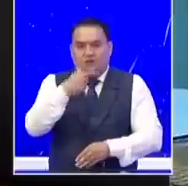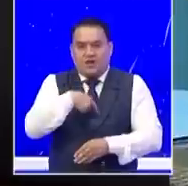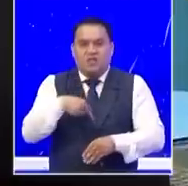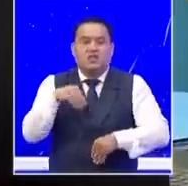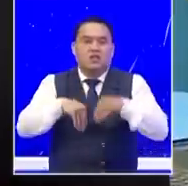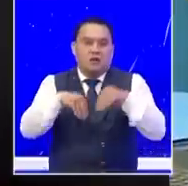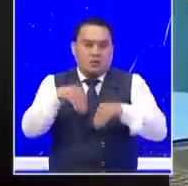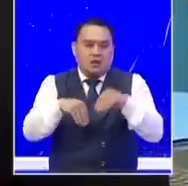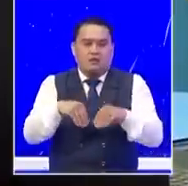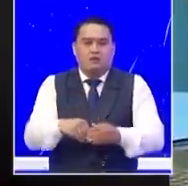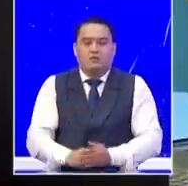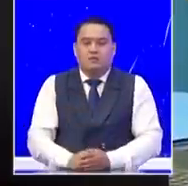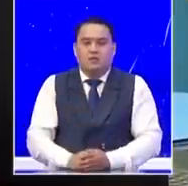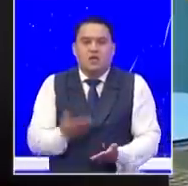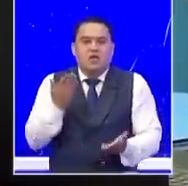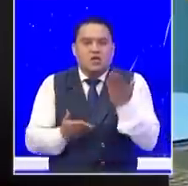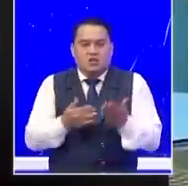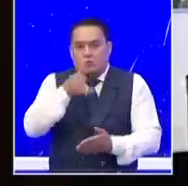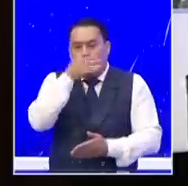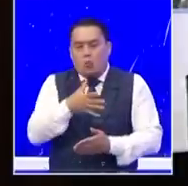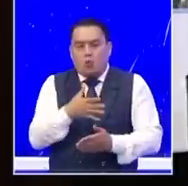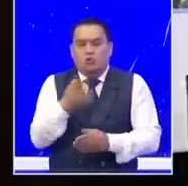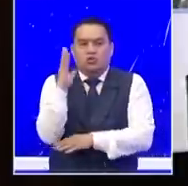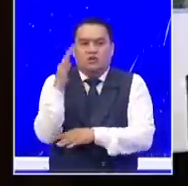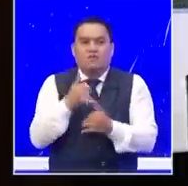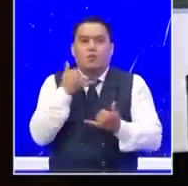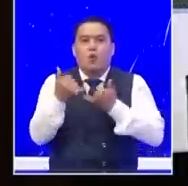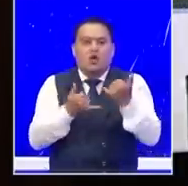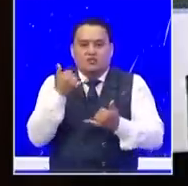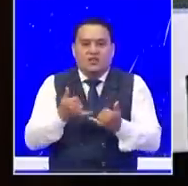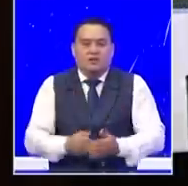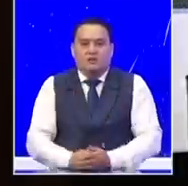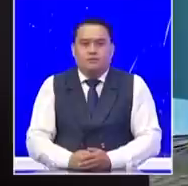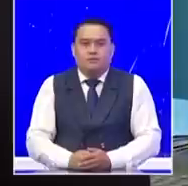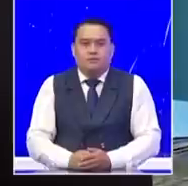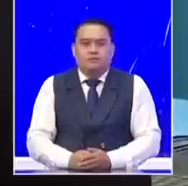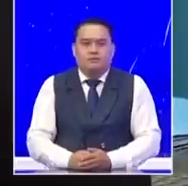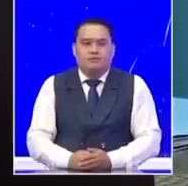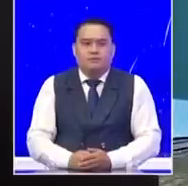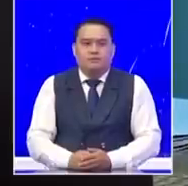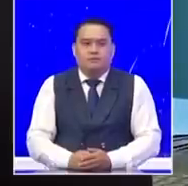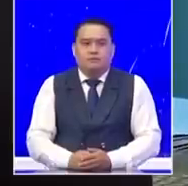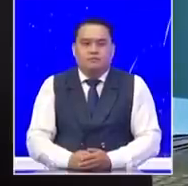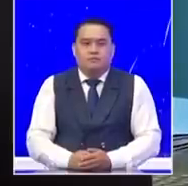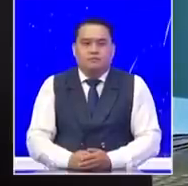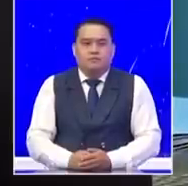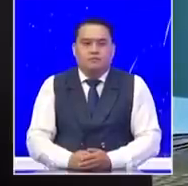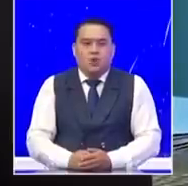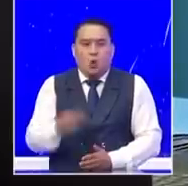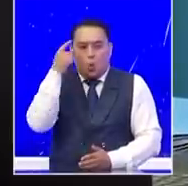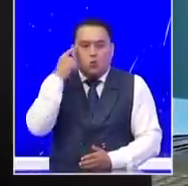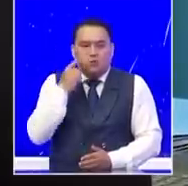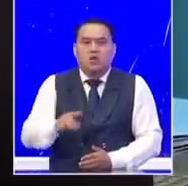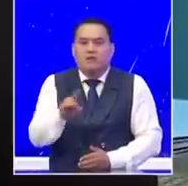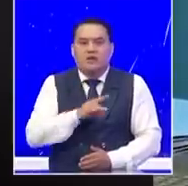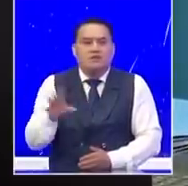пересаживай. Если не будешь за этими деревьями смотреть. Вот на примере, слушай, вот Коксузского района